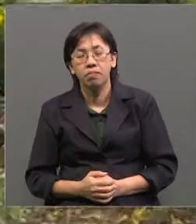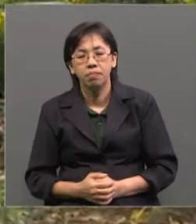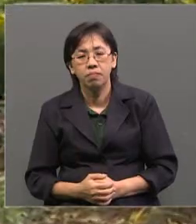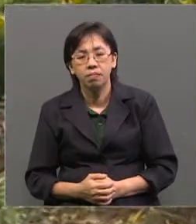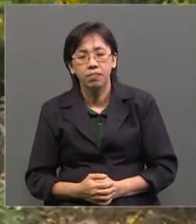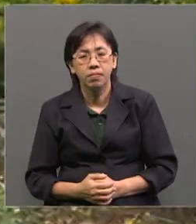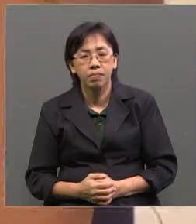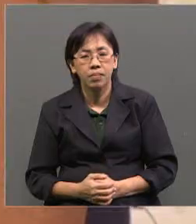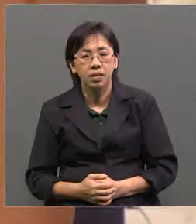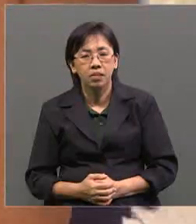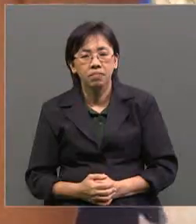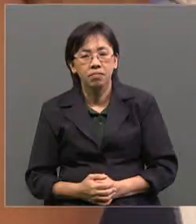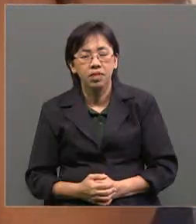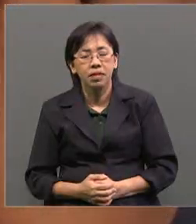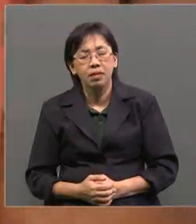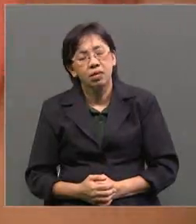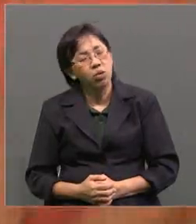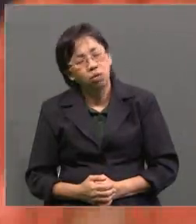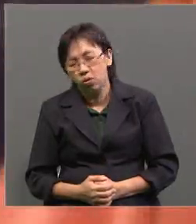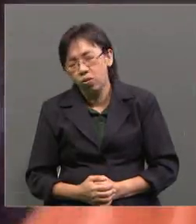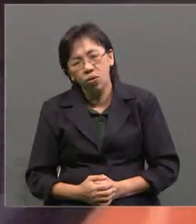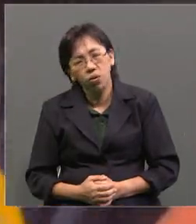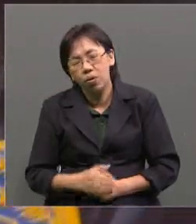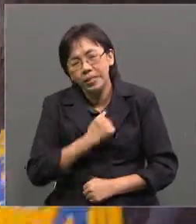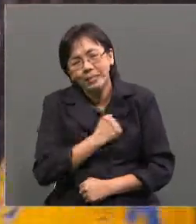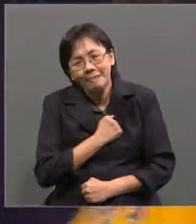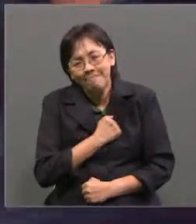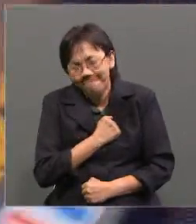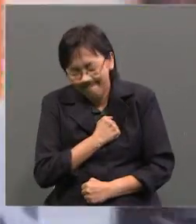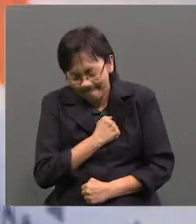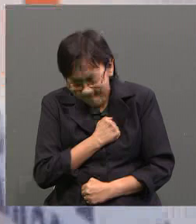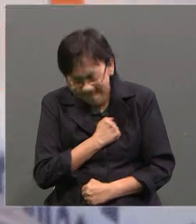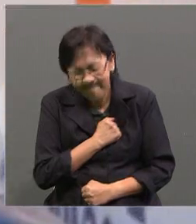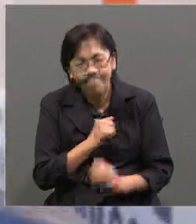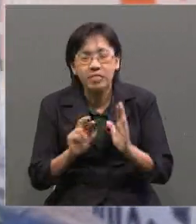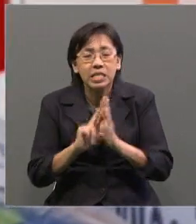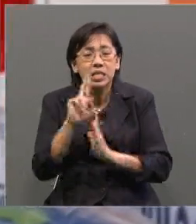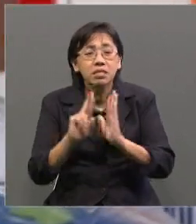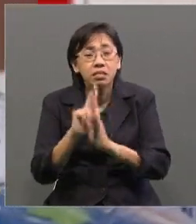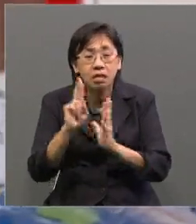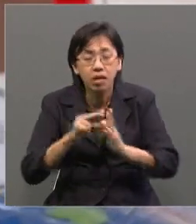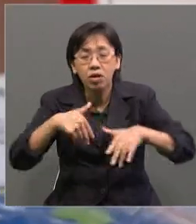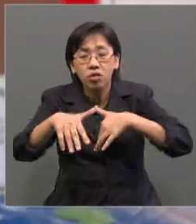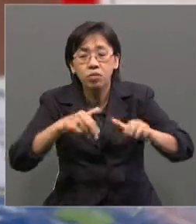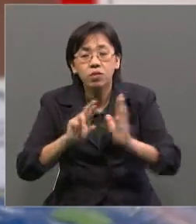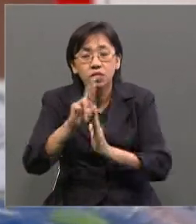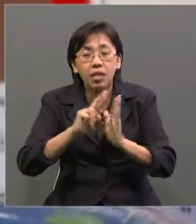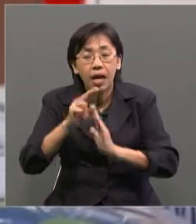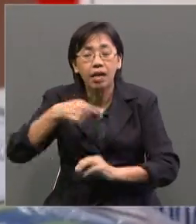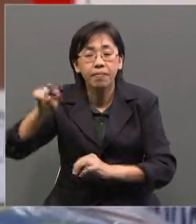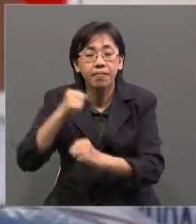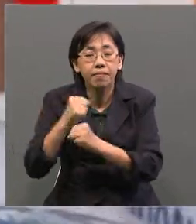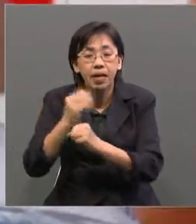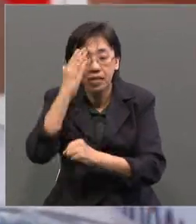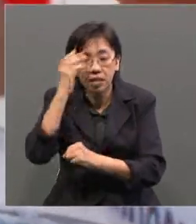ยคือมันบีบหัวใจมากจริงๆอ่ะนะทีนี้สำหรับจังหวัดเชียงรายเนี่ยชาวเชียงรายเดินทางไปทำงาน